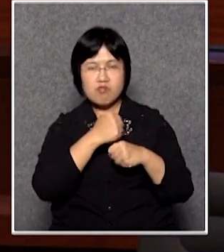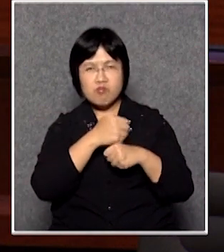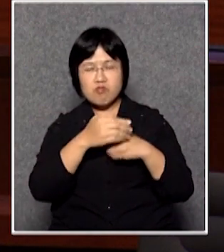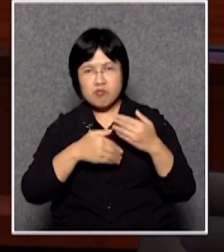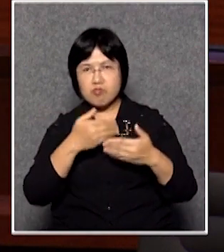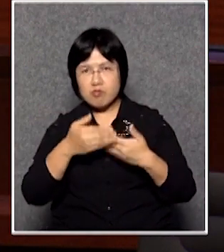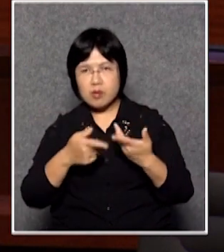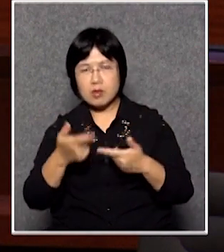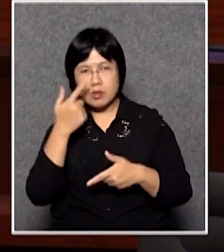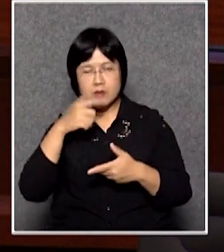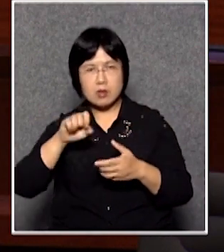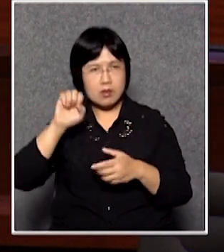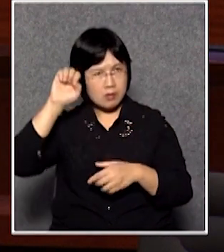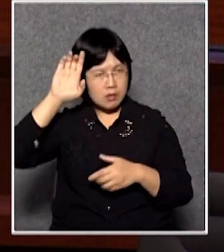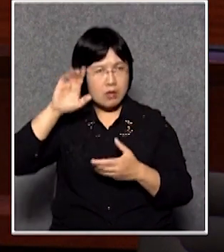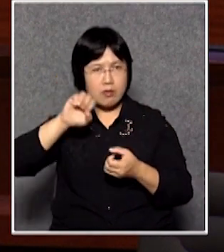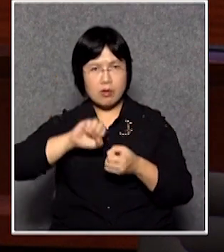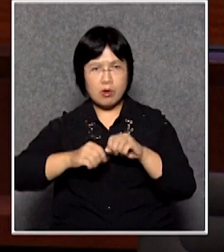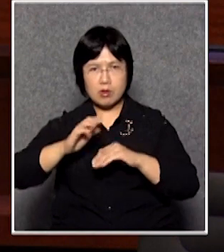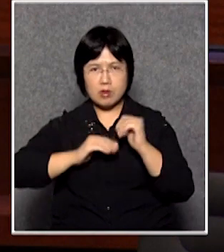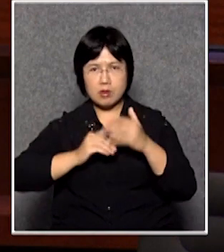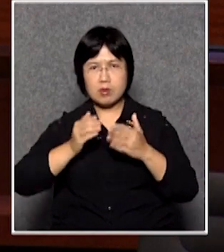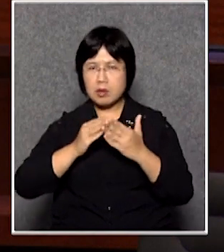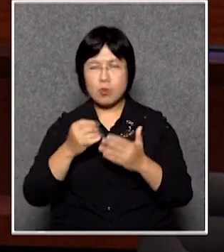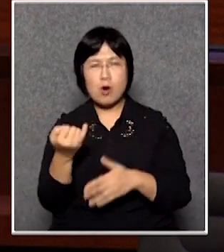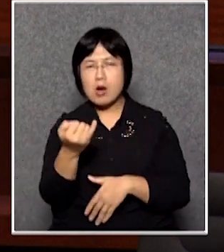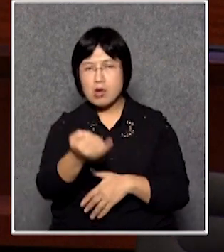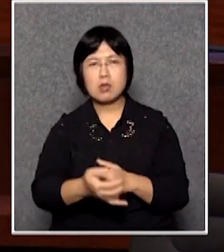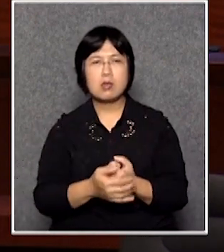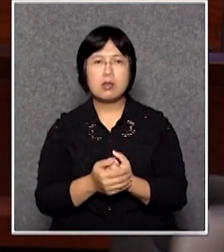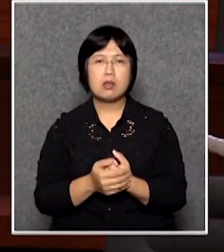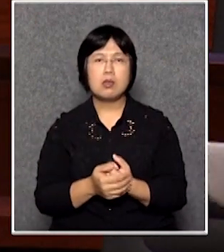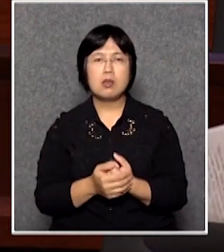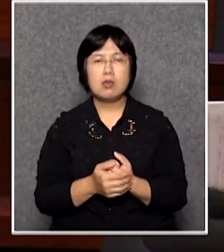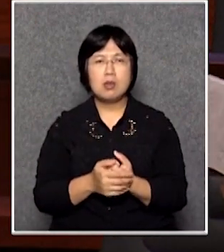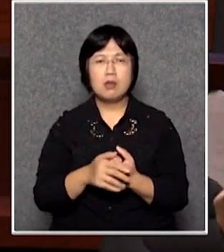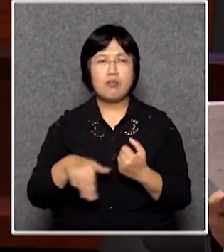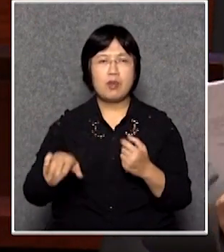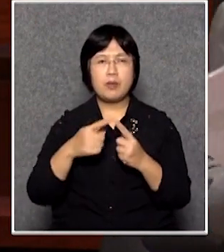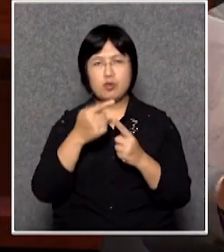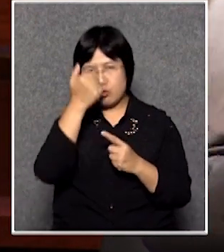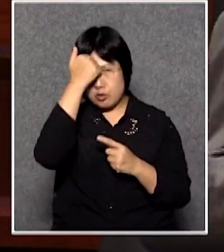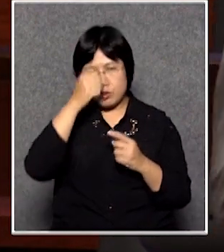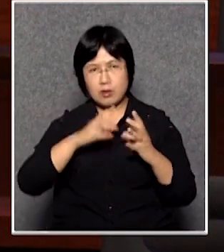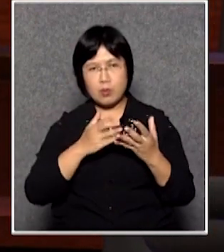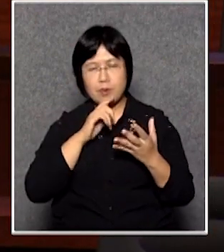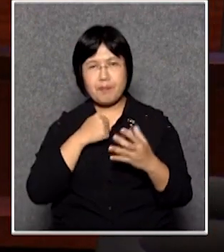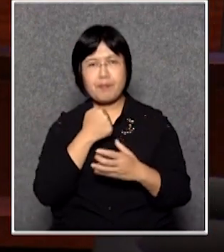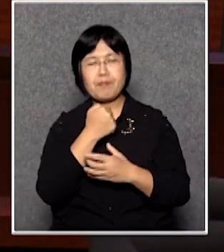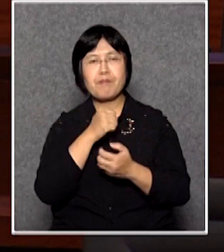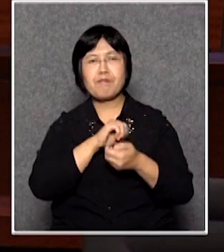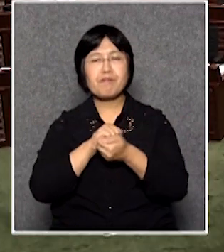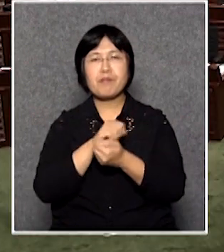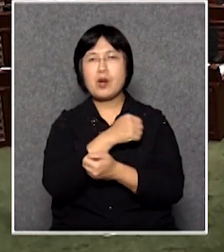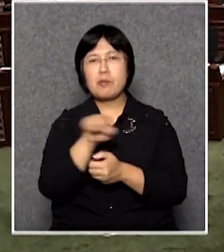這個創新及科技局都將會是壞事的。泛民主派最近說要搞不合作運動，殺